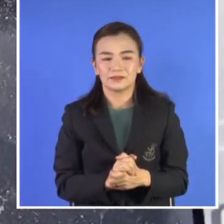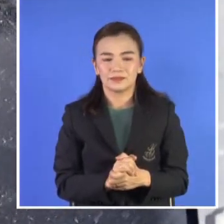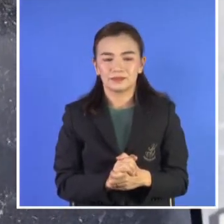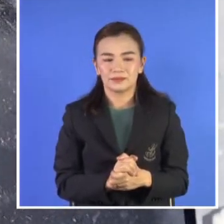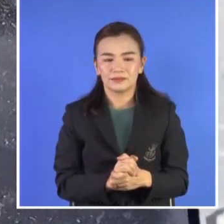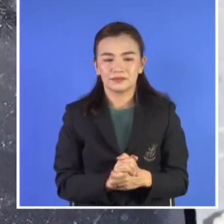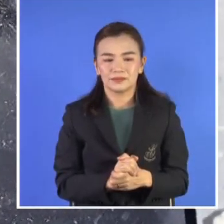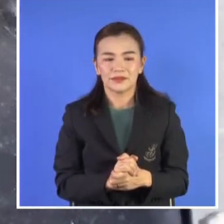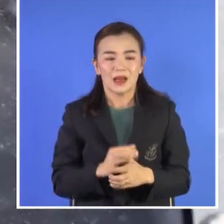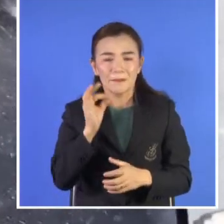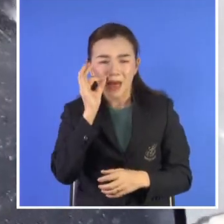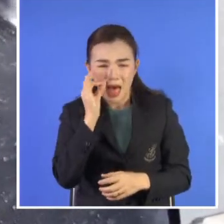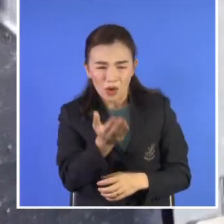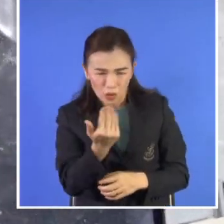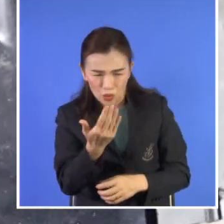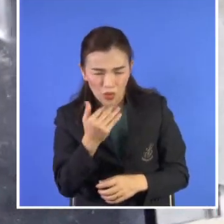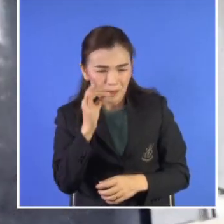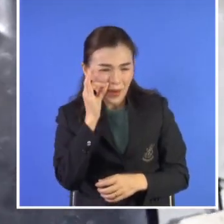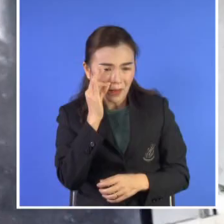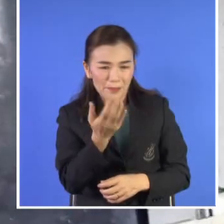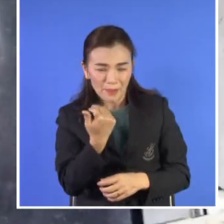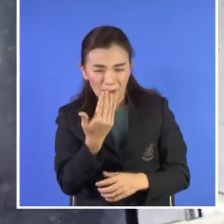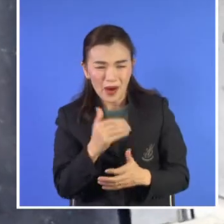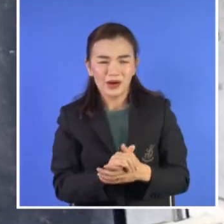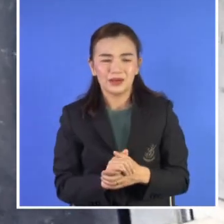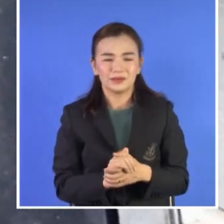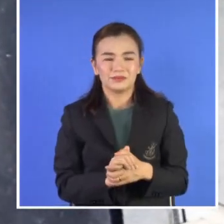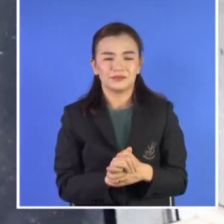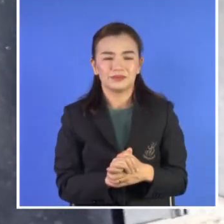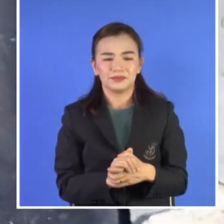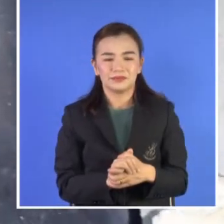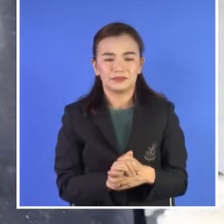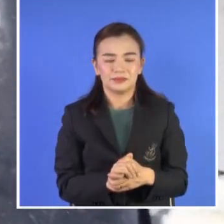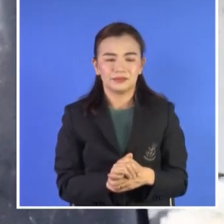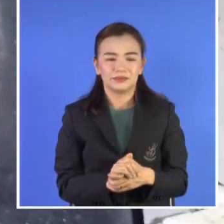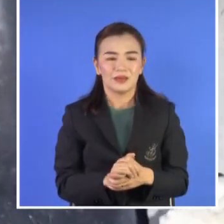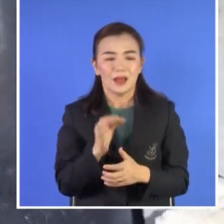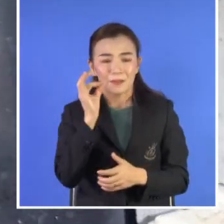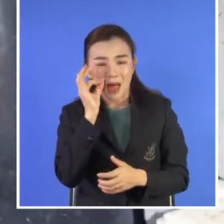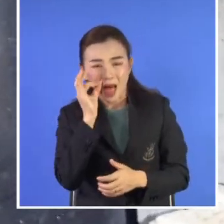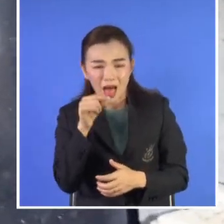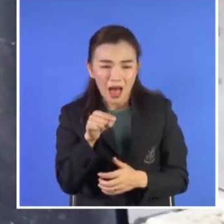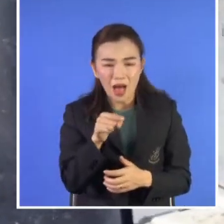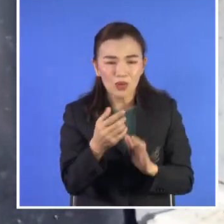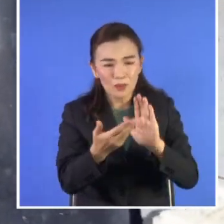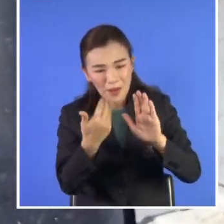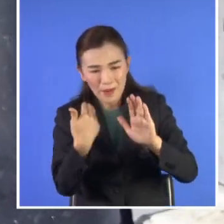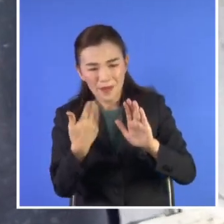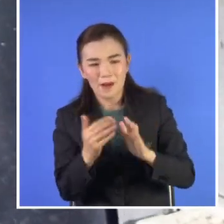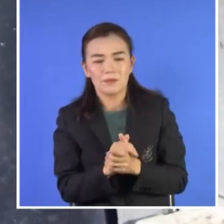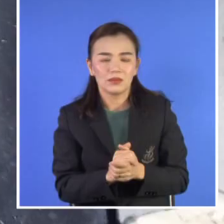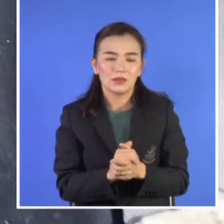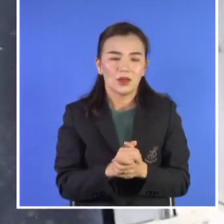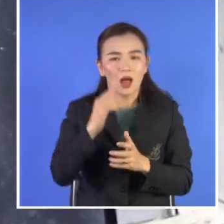ว ยังไม่ออกทางนี้อย่างเงี้ยหรอมันไม่รู้เรื่องน่ะ เหมือนถ้าไปเขาก็เออออกมาทางนี้นะแต่เรียกแมวกว่าเมียวเมียวเมียวเมียวเมียวอย่างนี้นะคะมันก็ไ